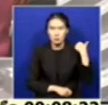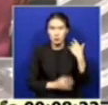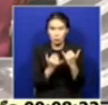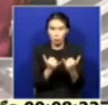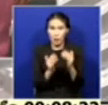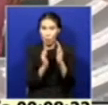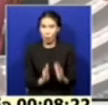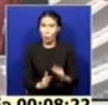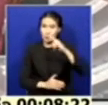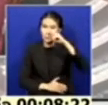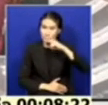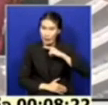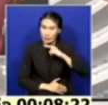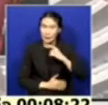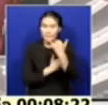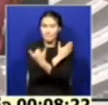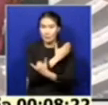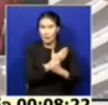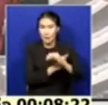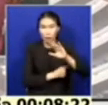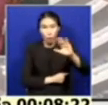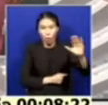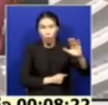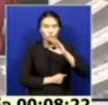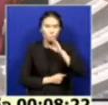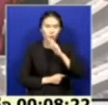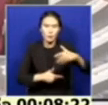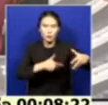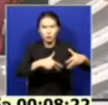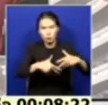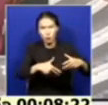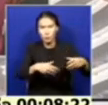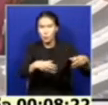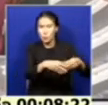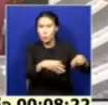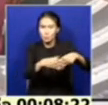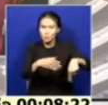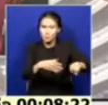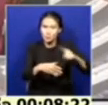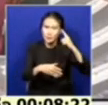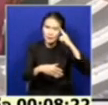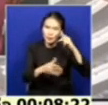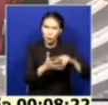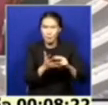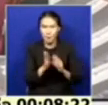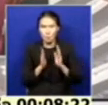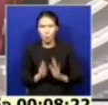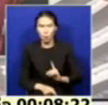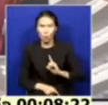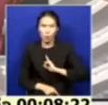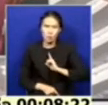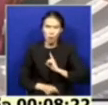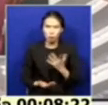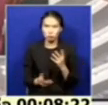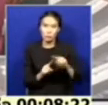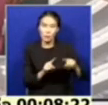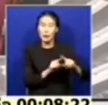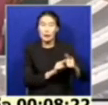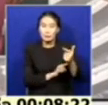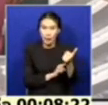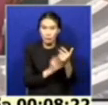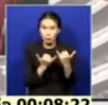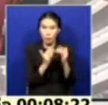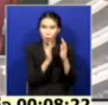ประเทศที่เป็นเจ้าภาพที่มีชุมชนคนไทยอยู่ณที่นั้นไม่ว่าจะเป็นด้านการเมืองเศรษฐกิจสังคมและอื่